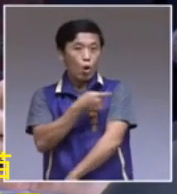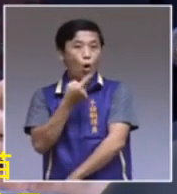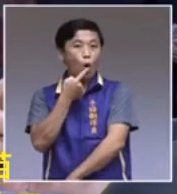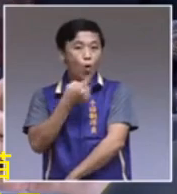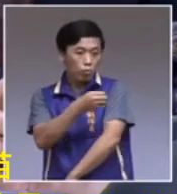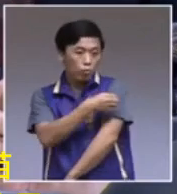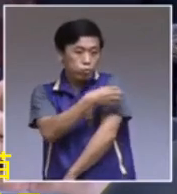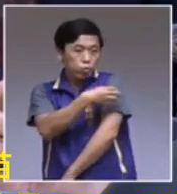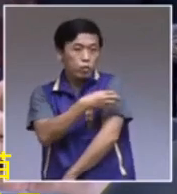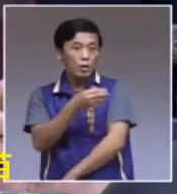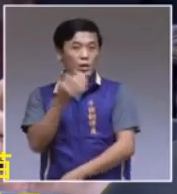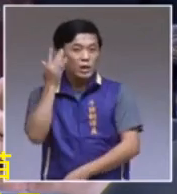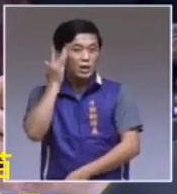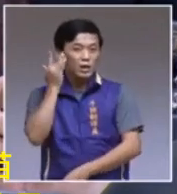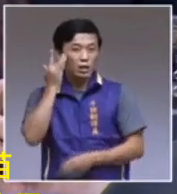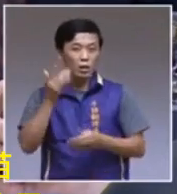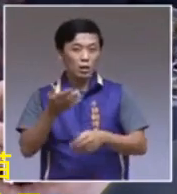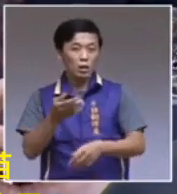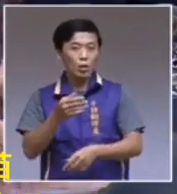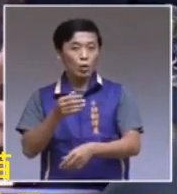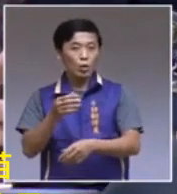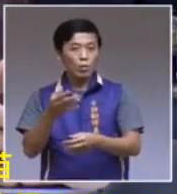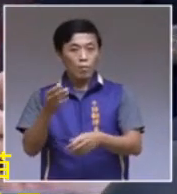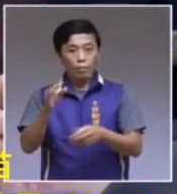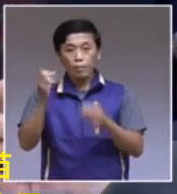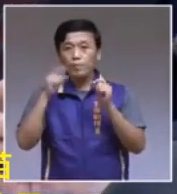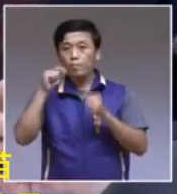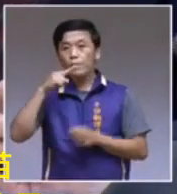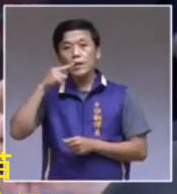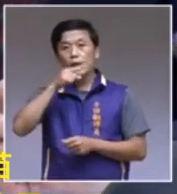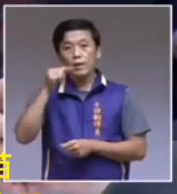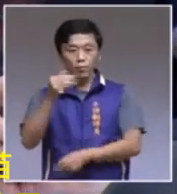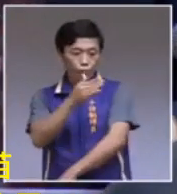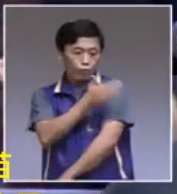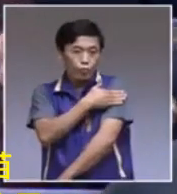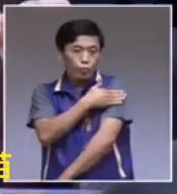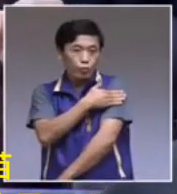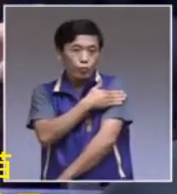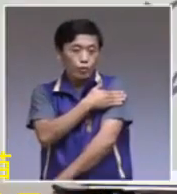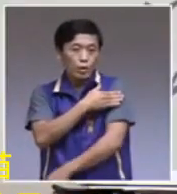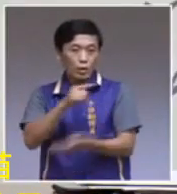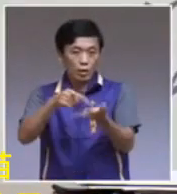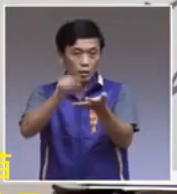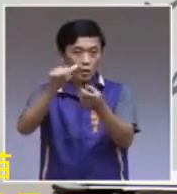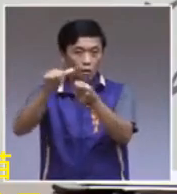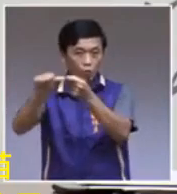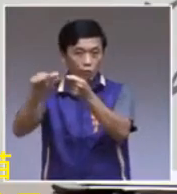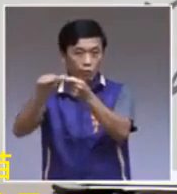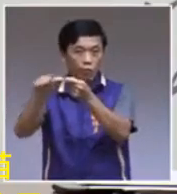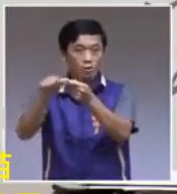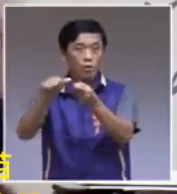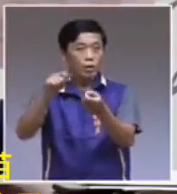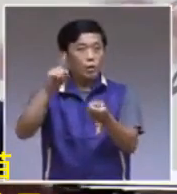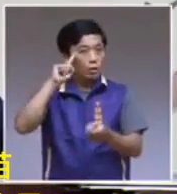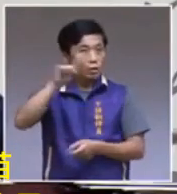痛，那可以适当的冰敷，每一次5分钟，一天